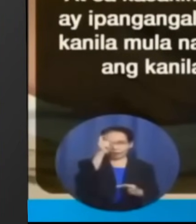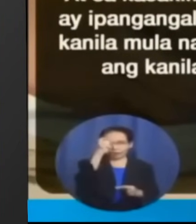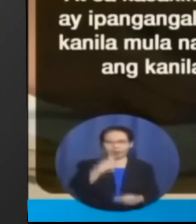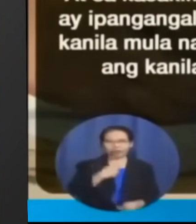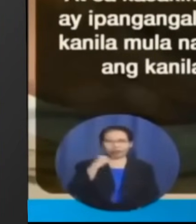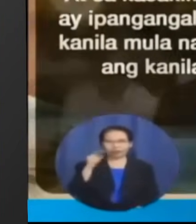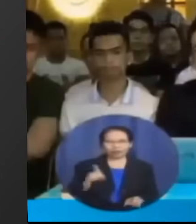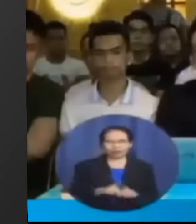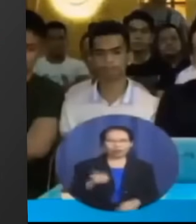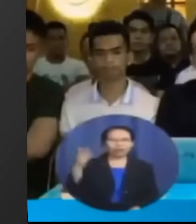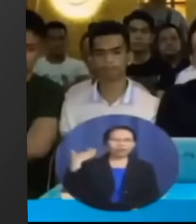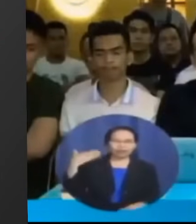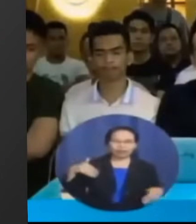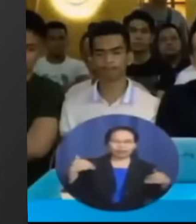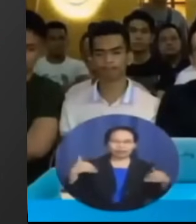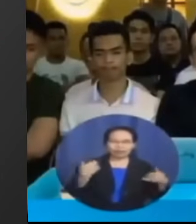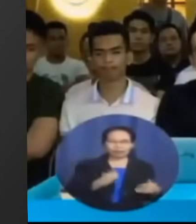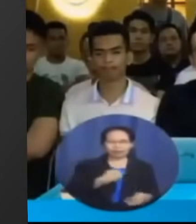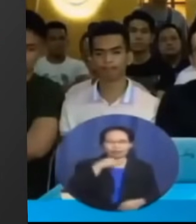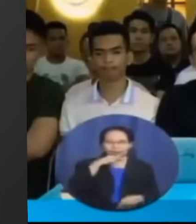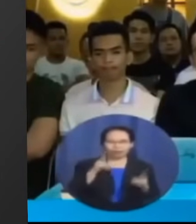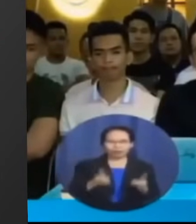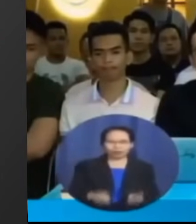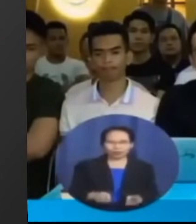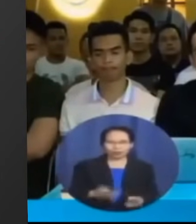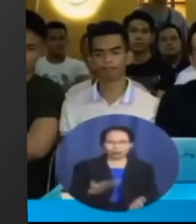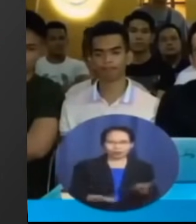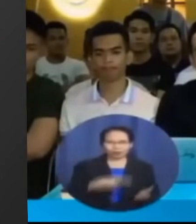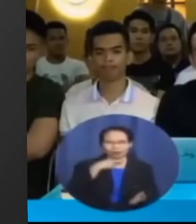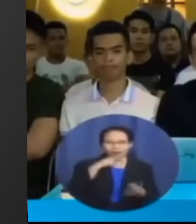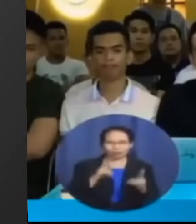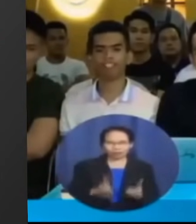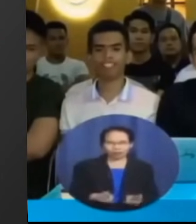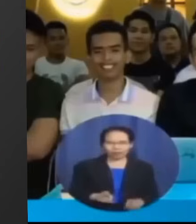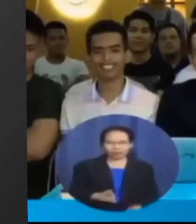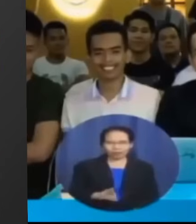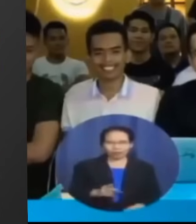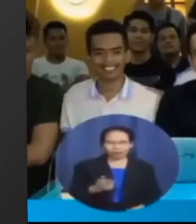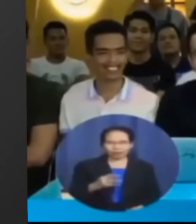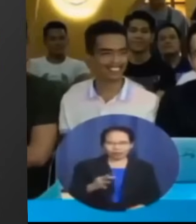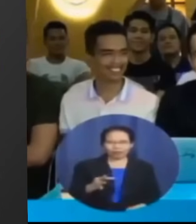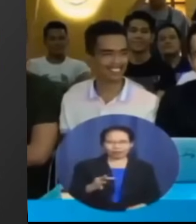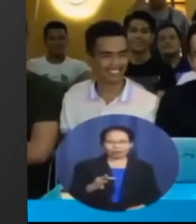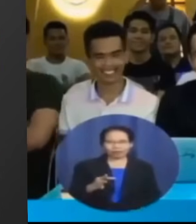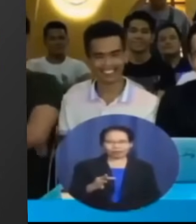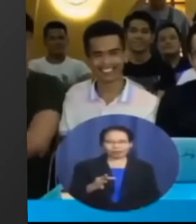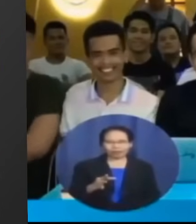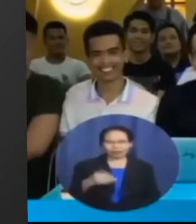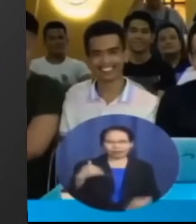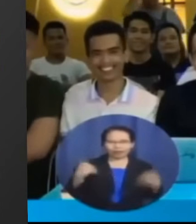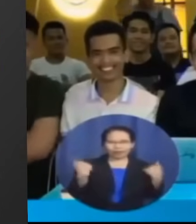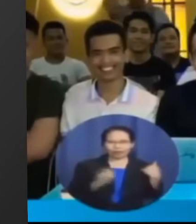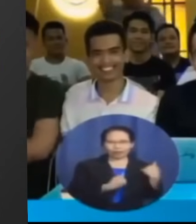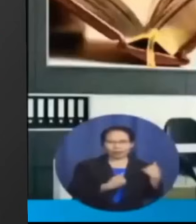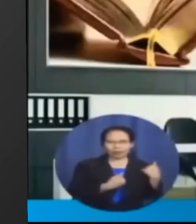prinsesa. Nung araw, bata pa ako, hindi ka pa tao noon. Siguro, hindi ka pa tao. 29 ka pa lang eh. Nung bata